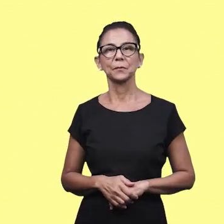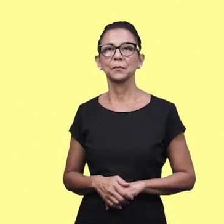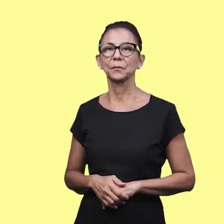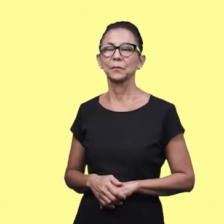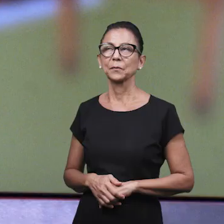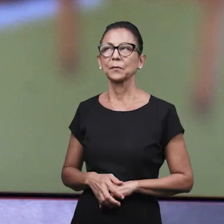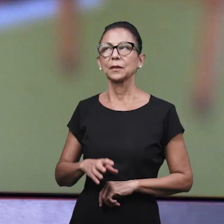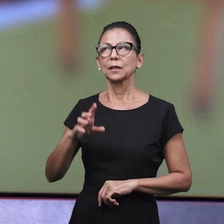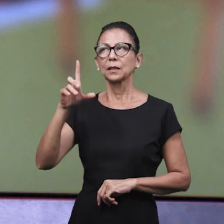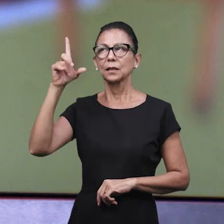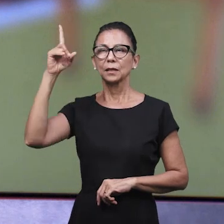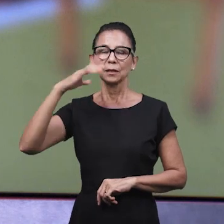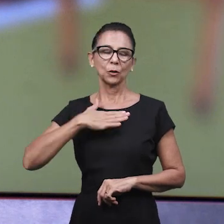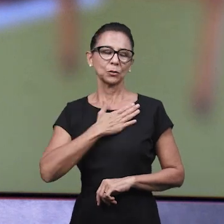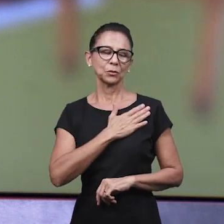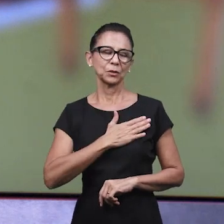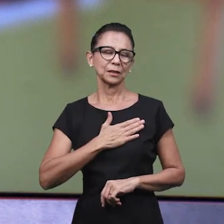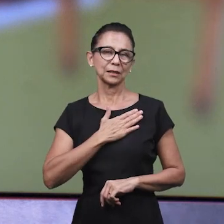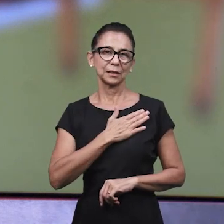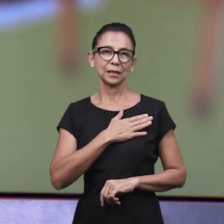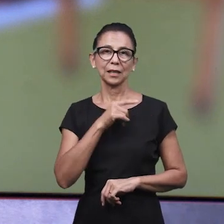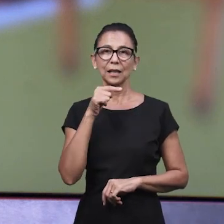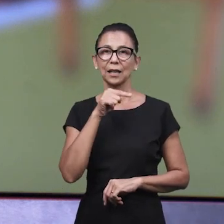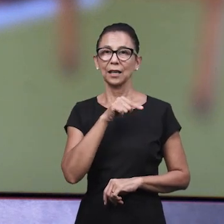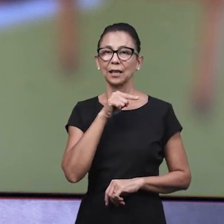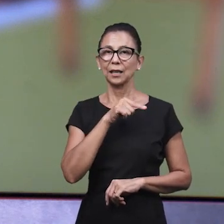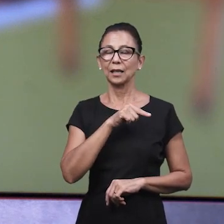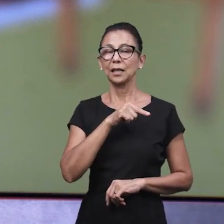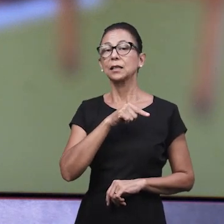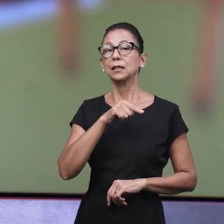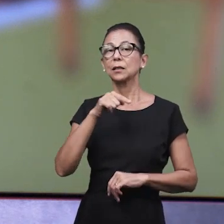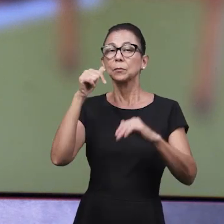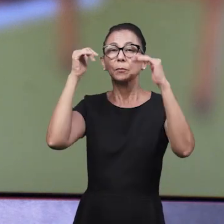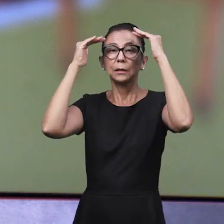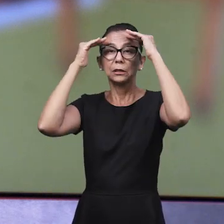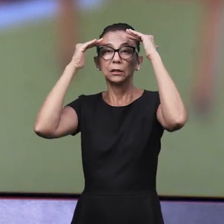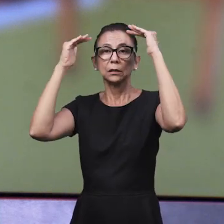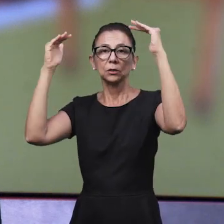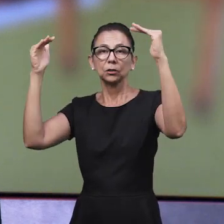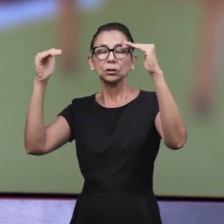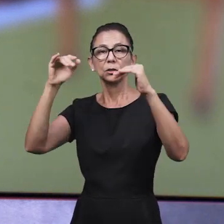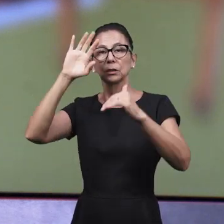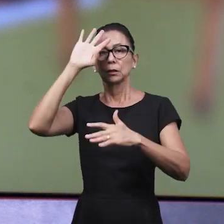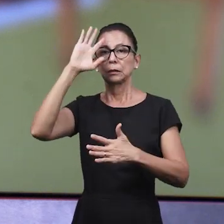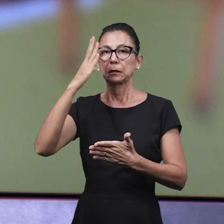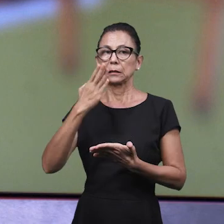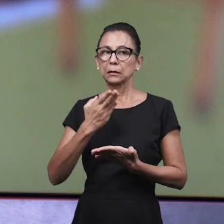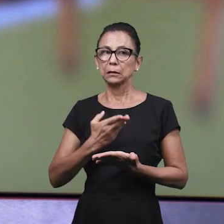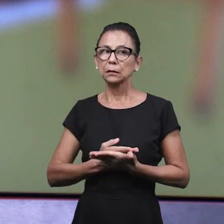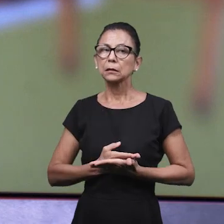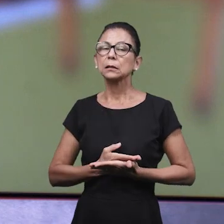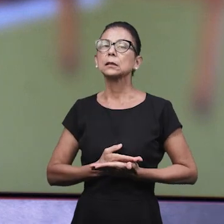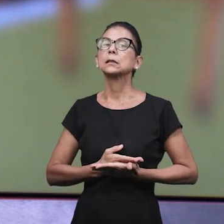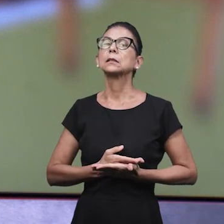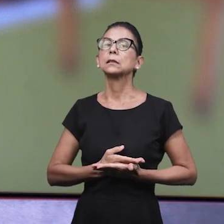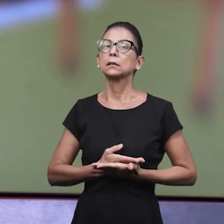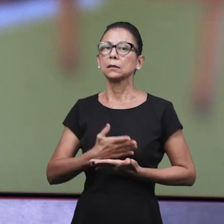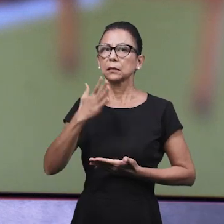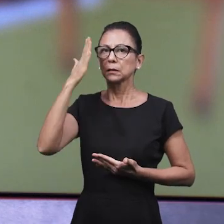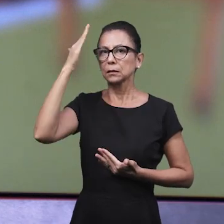Et dans toute obéissance, plaisait le cœur de Dieu, parce qu'Abraham, il croyait.